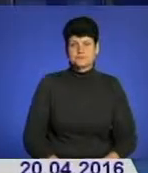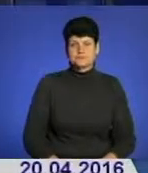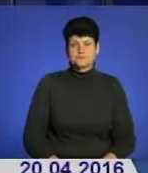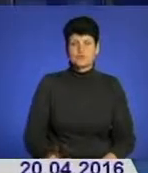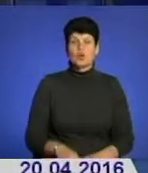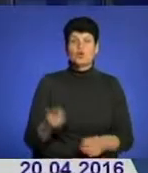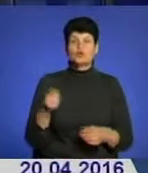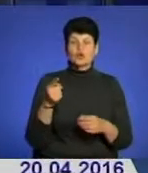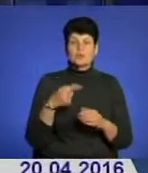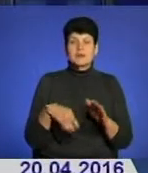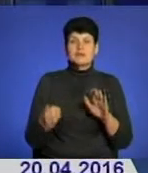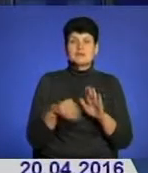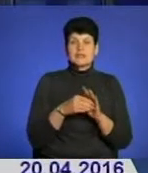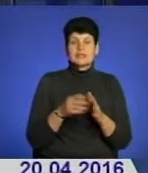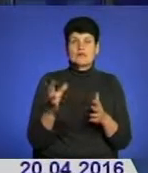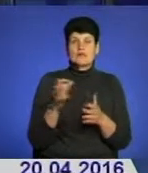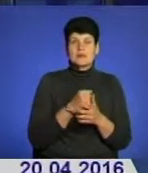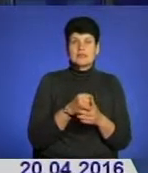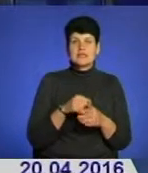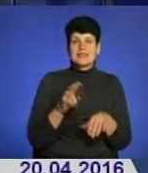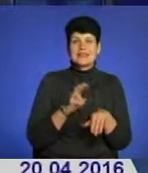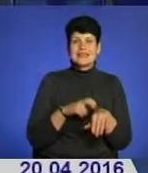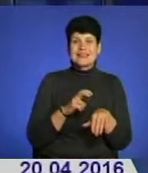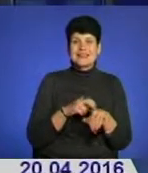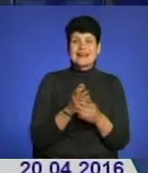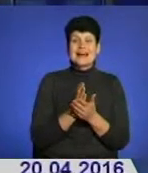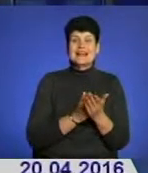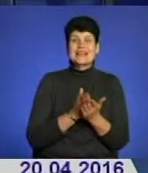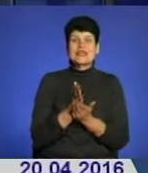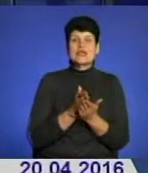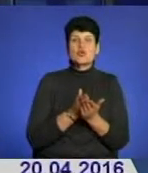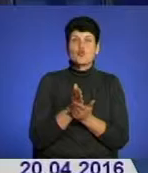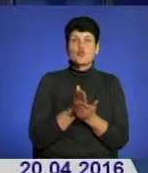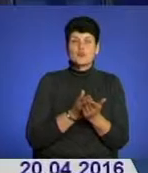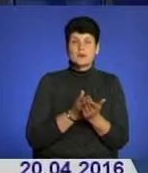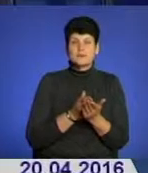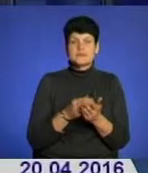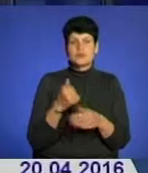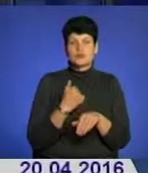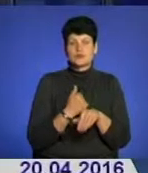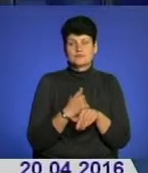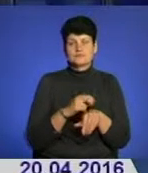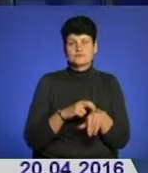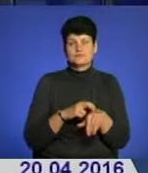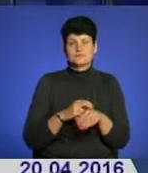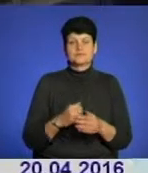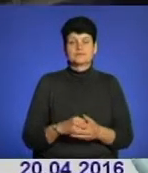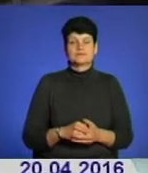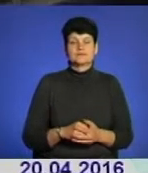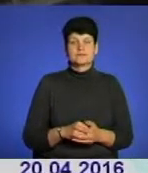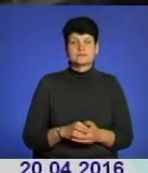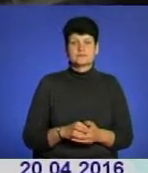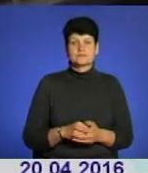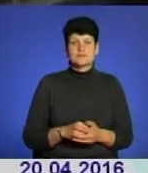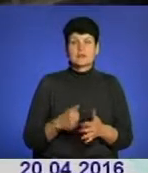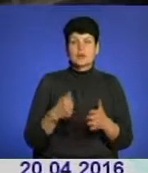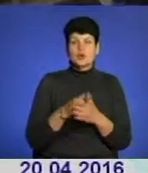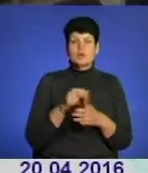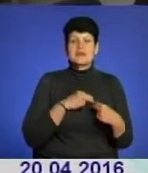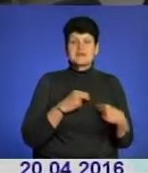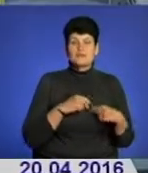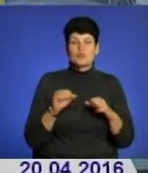У Тернополі на хабарі піймали лікаря-хірурга. Відеоматеріал сектору комунікації головного управління Національної поліції в області. До